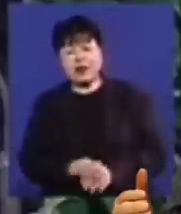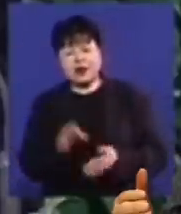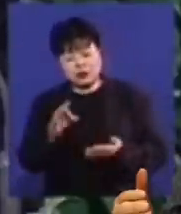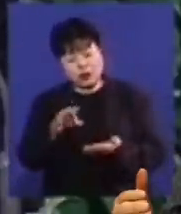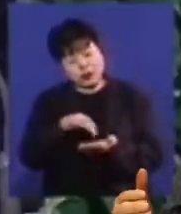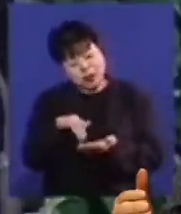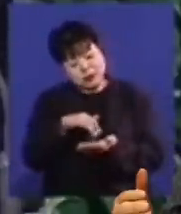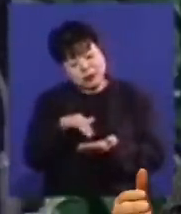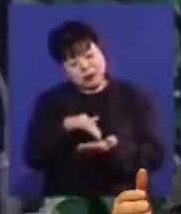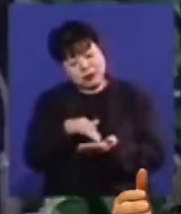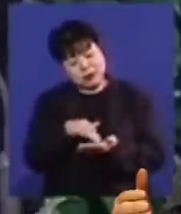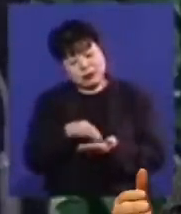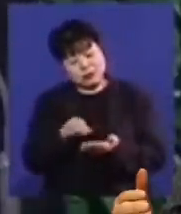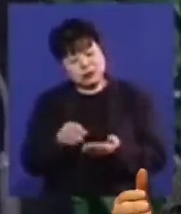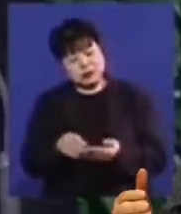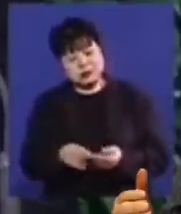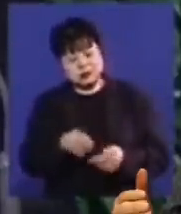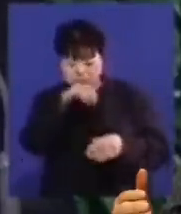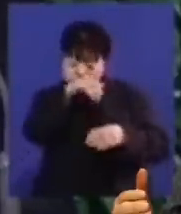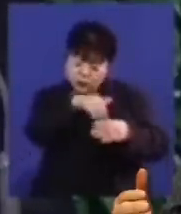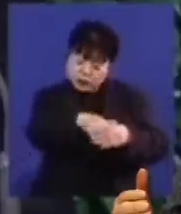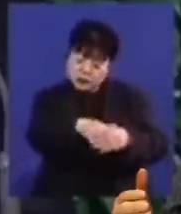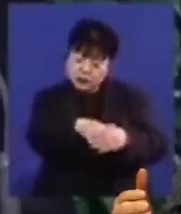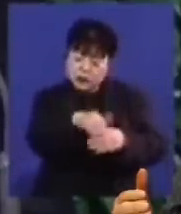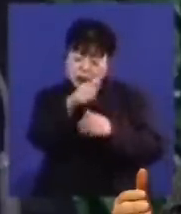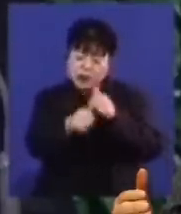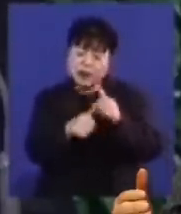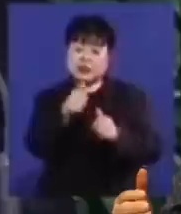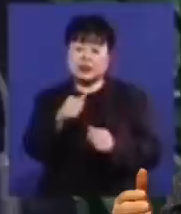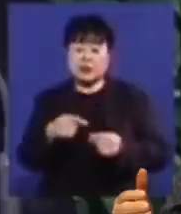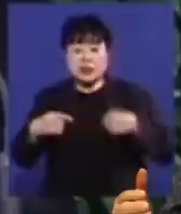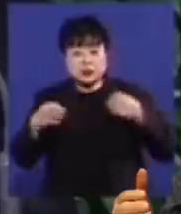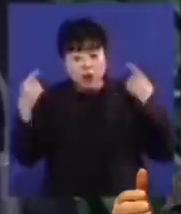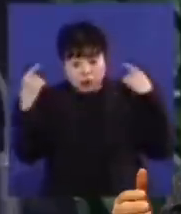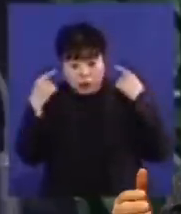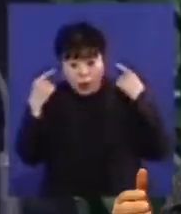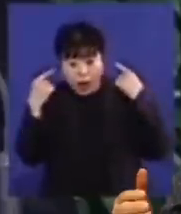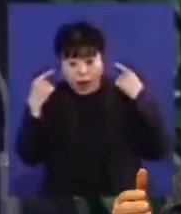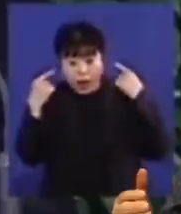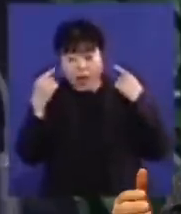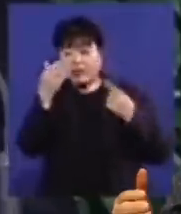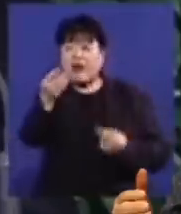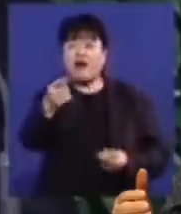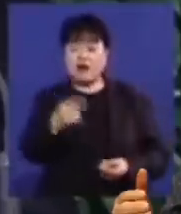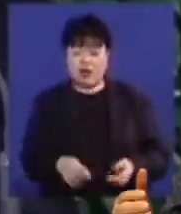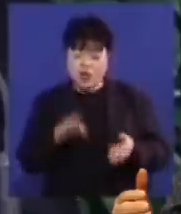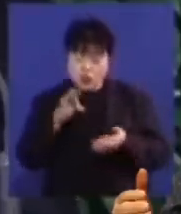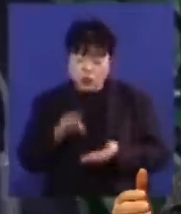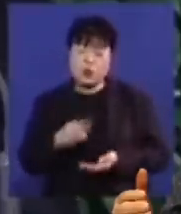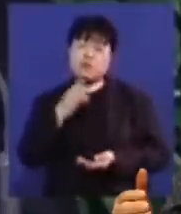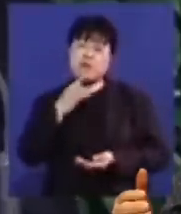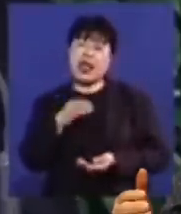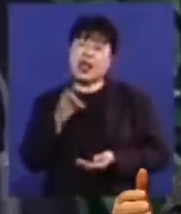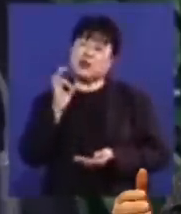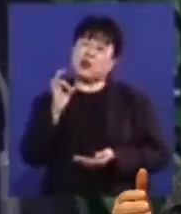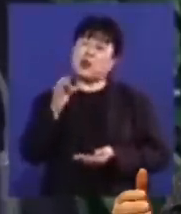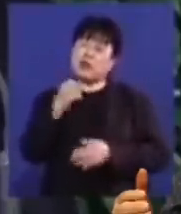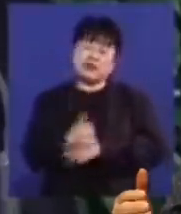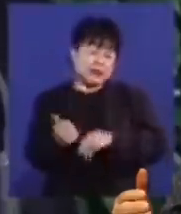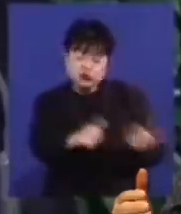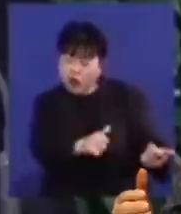계산해서 금고에 넣으려고 하는데 마음에서 하나님 음성이 들려오더랍니다. 너는 돈 계산하다가 죽겠느냐?